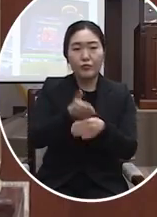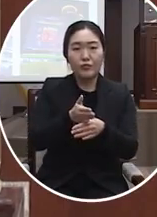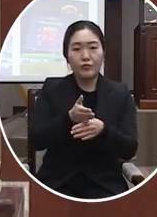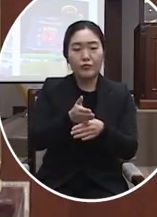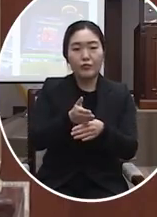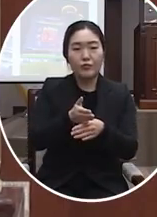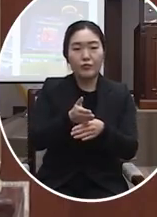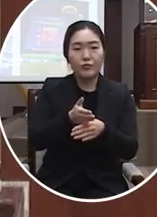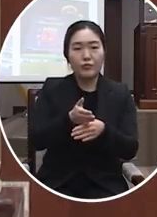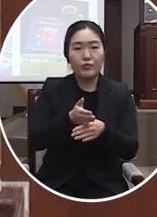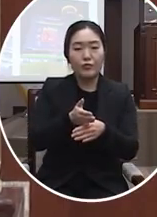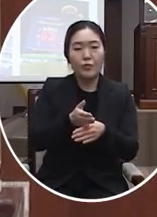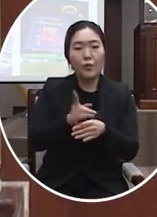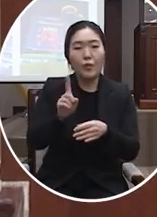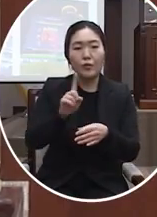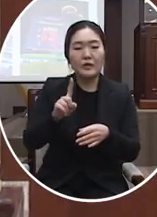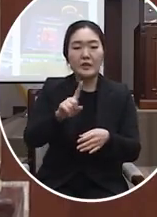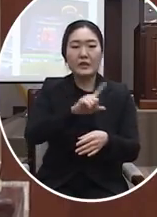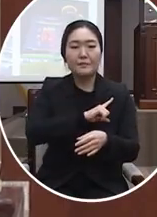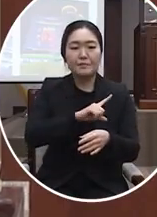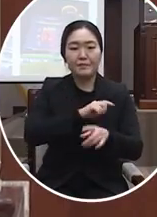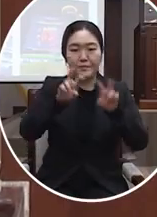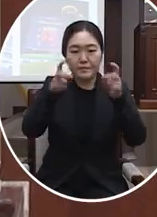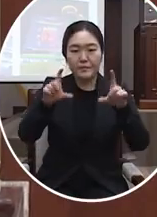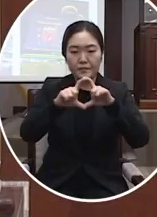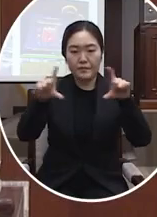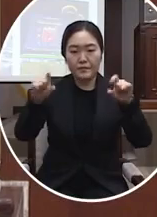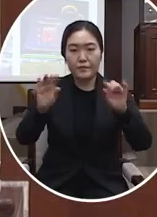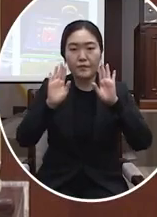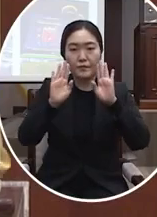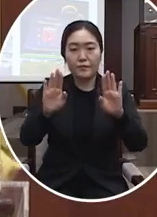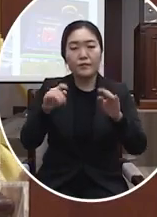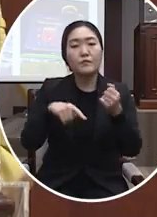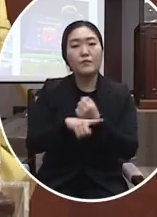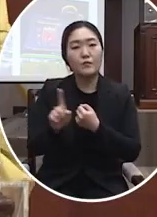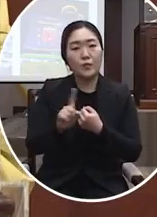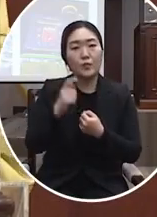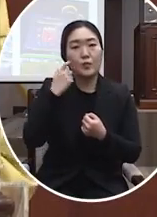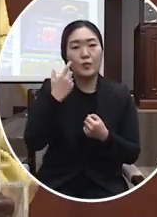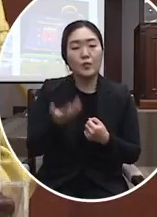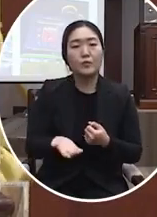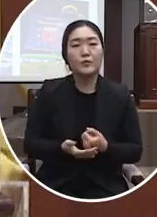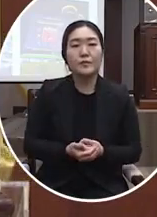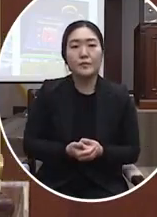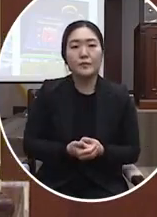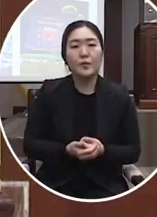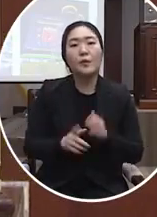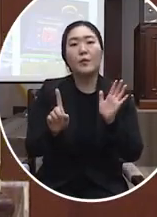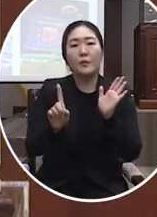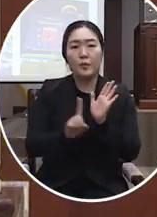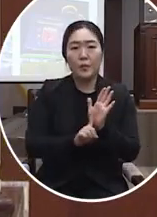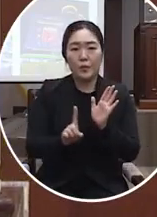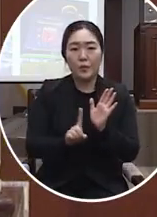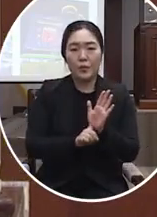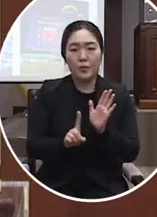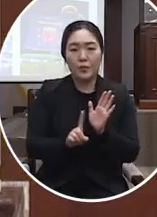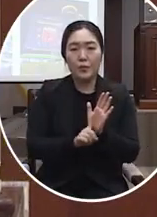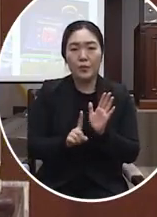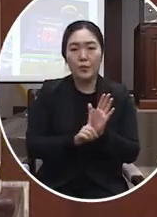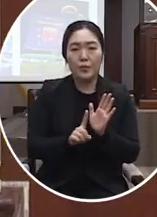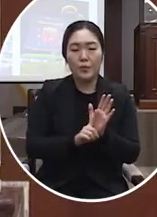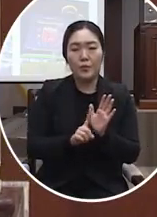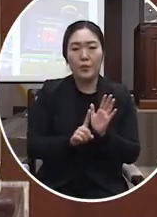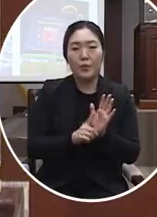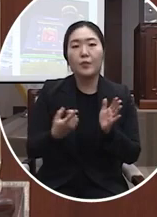높게 건물명이나 시설명, 기업명을 부착했을까요? 건물을 이용한 홍보의 기본